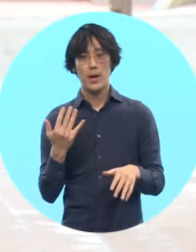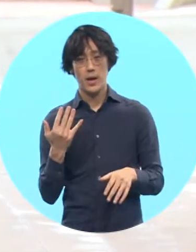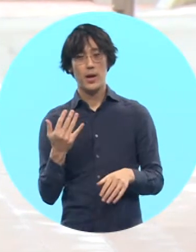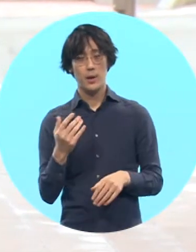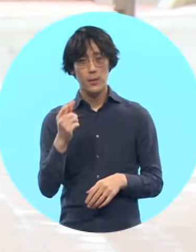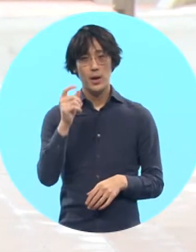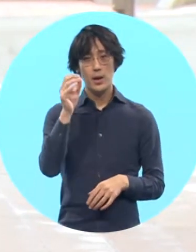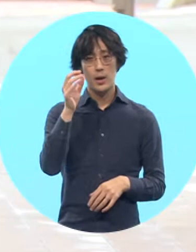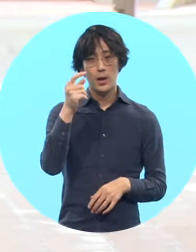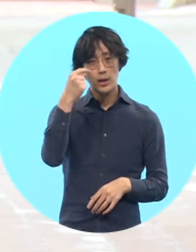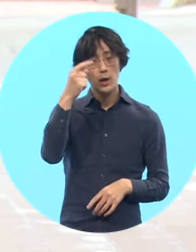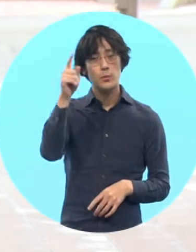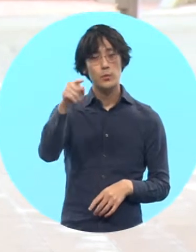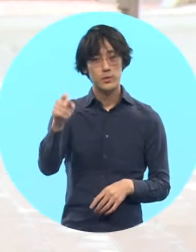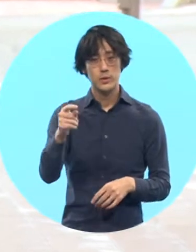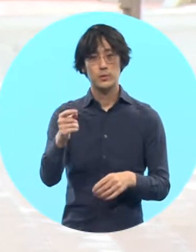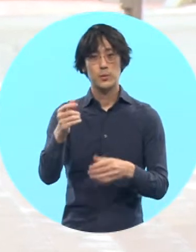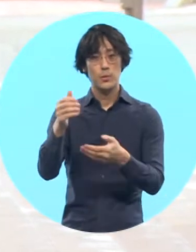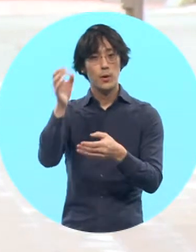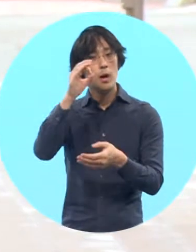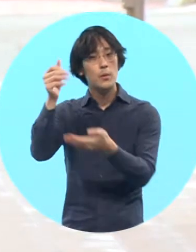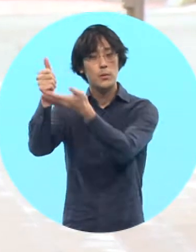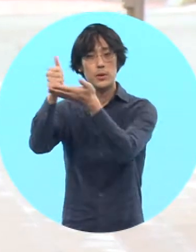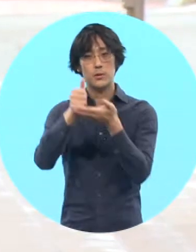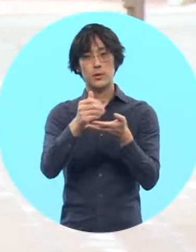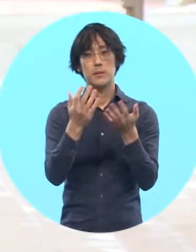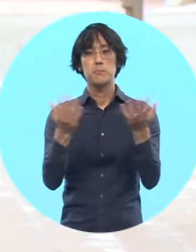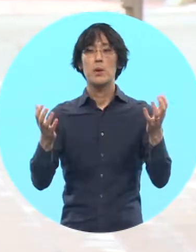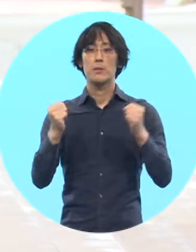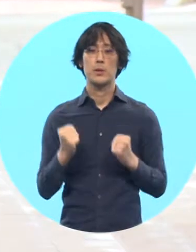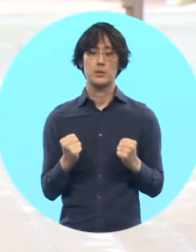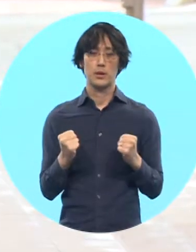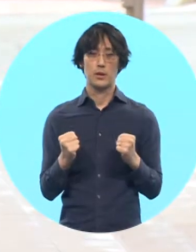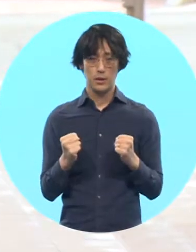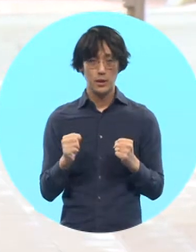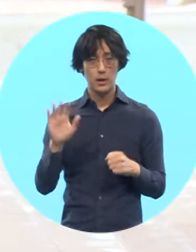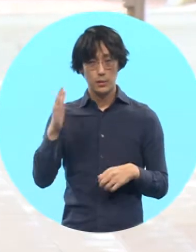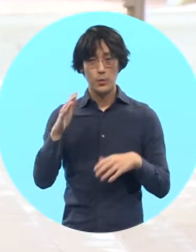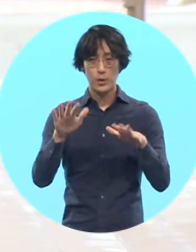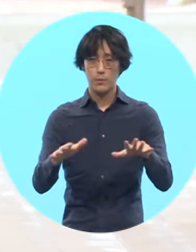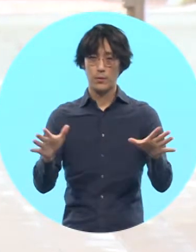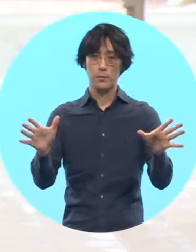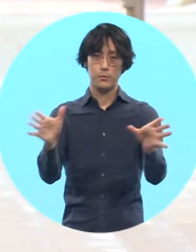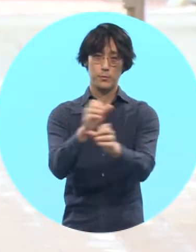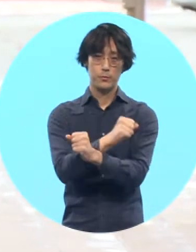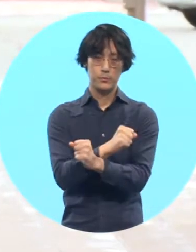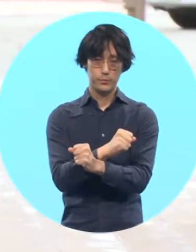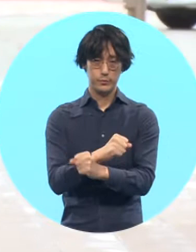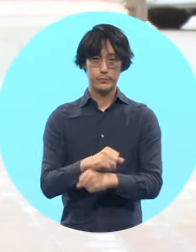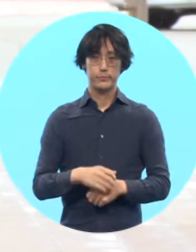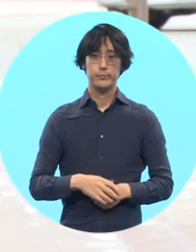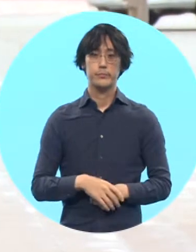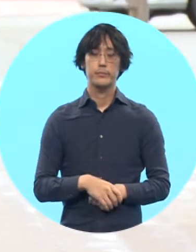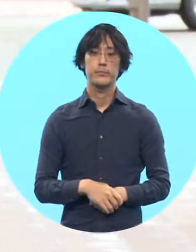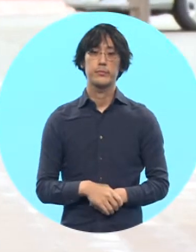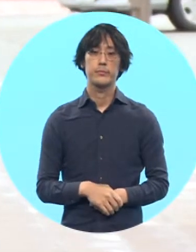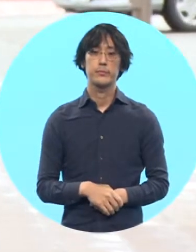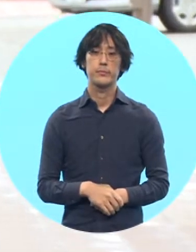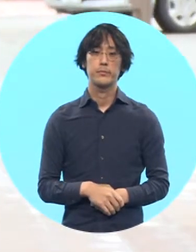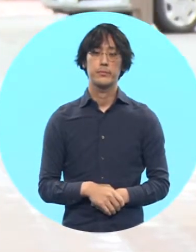光客の姿が見られましたね。でも感染拡大によってその姿はほとんど見られなくなりました